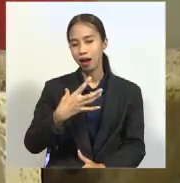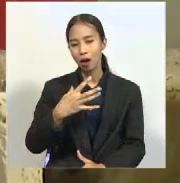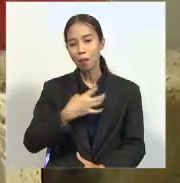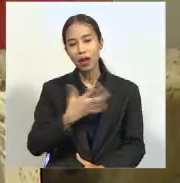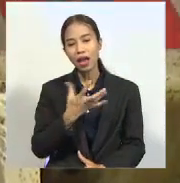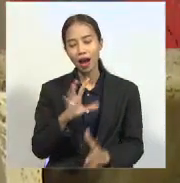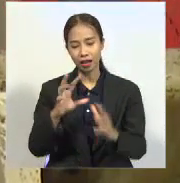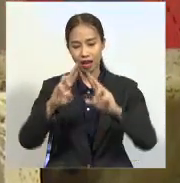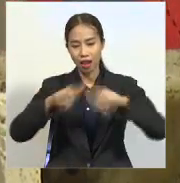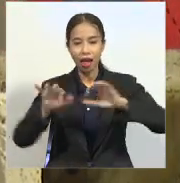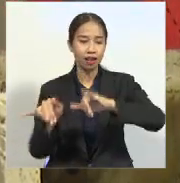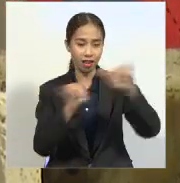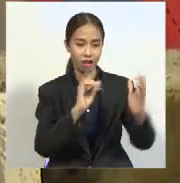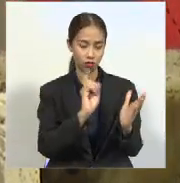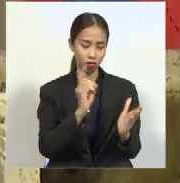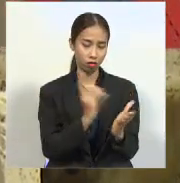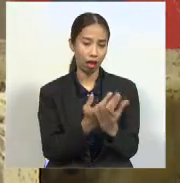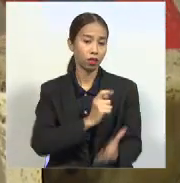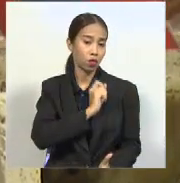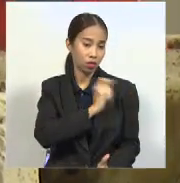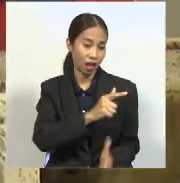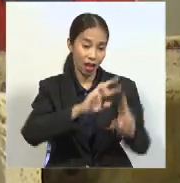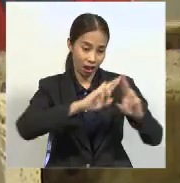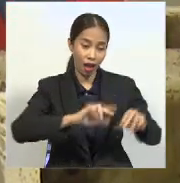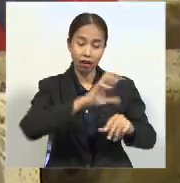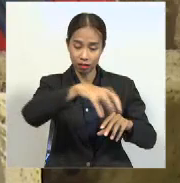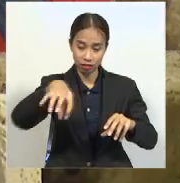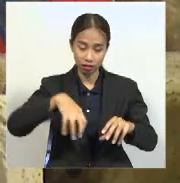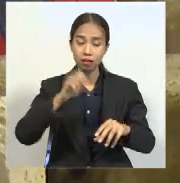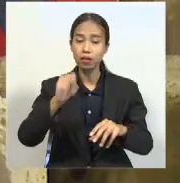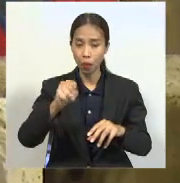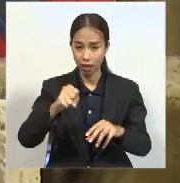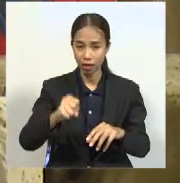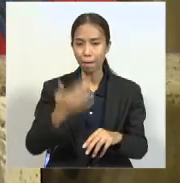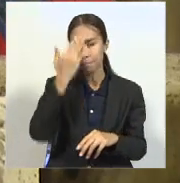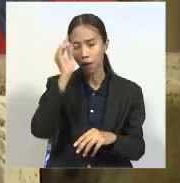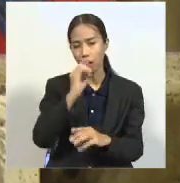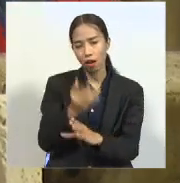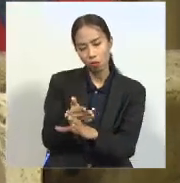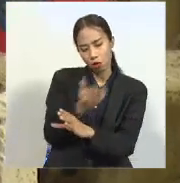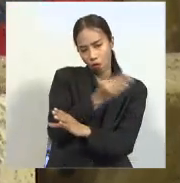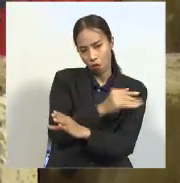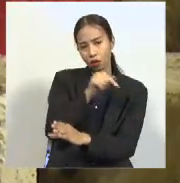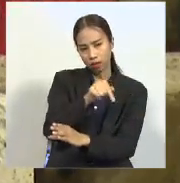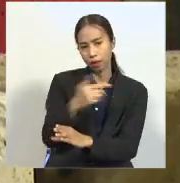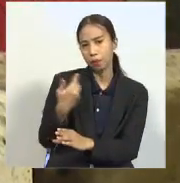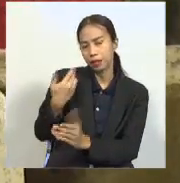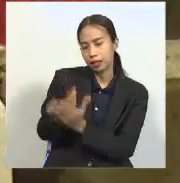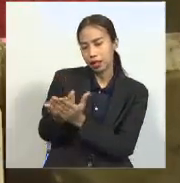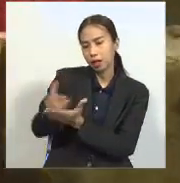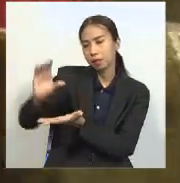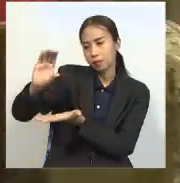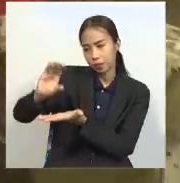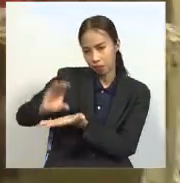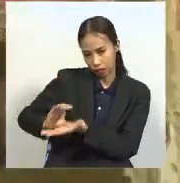ารื้อถอนหรือย้ายและก็ค่าเสียหายต่างๆให้แก่บรรดาผู้ค้าเนื่องจากก่อนหน้านี้ทางรฟท.เนี่ยได้รับงบประมาณส